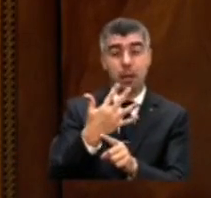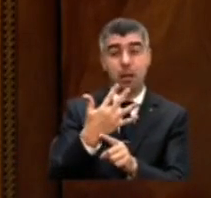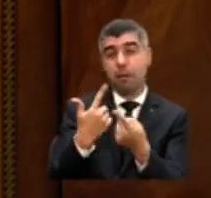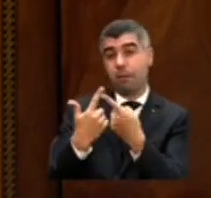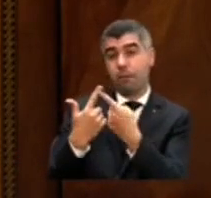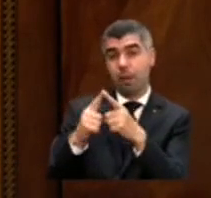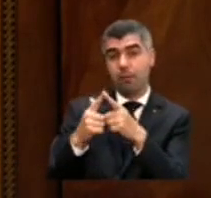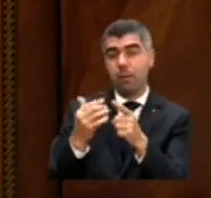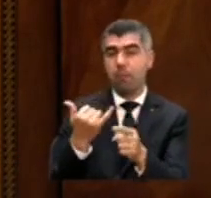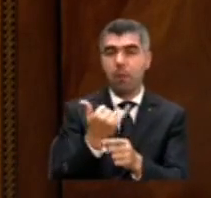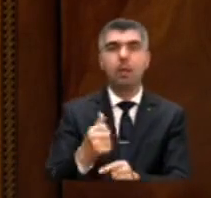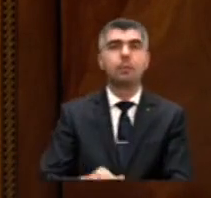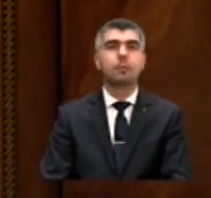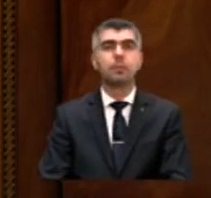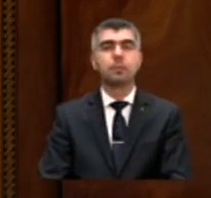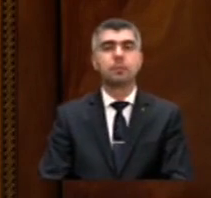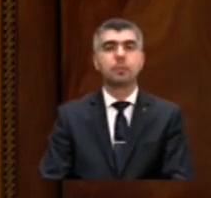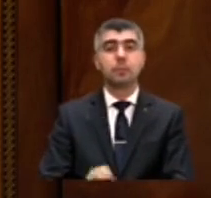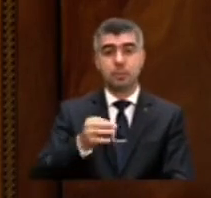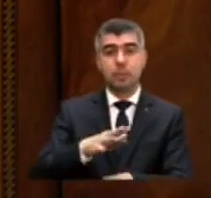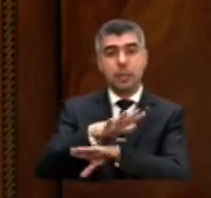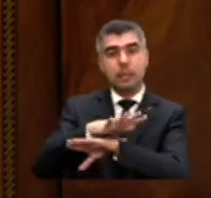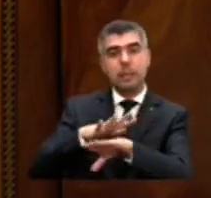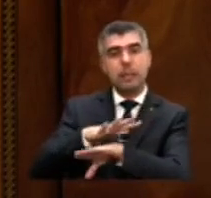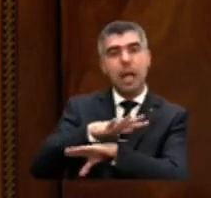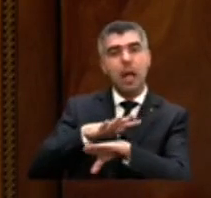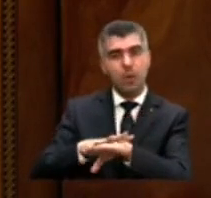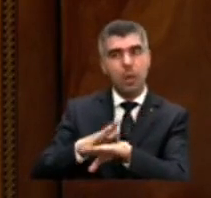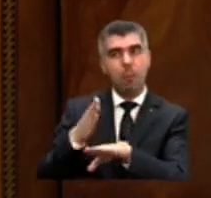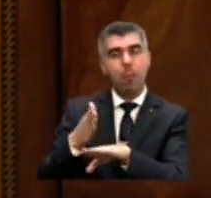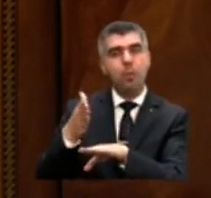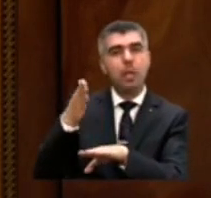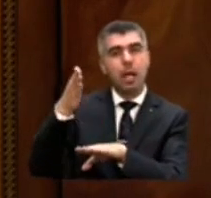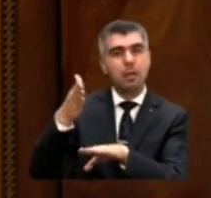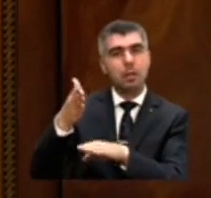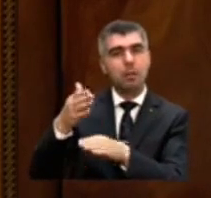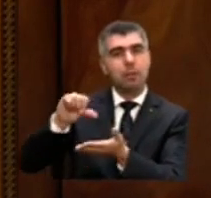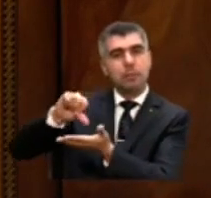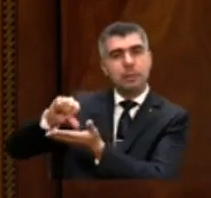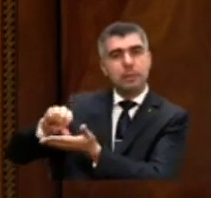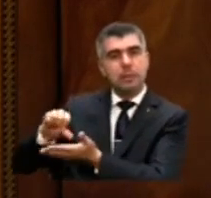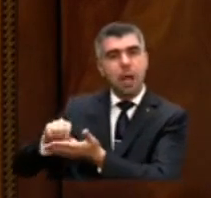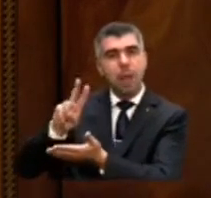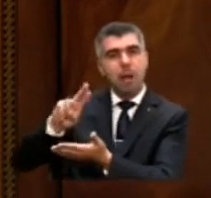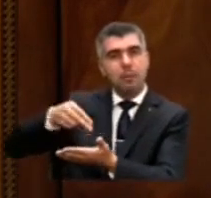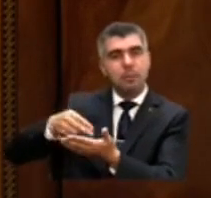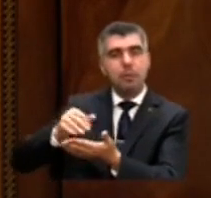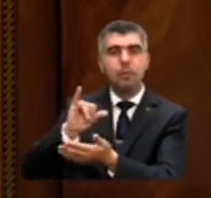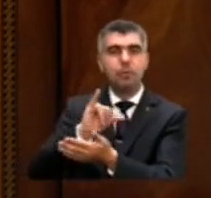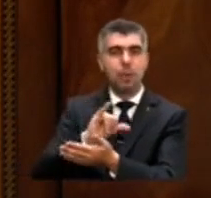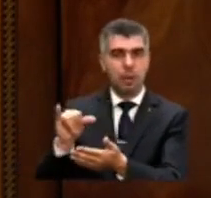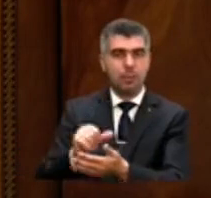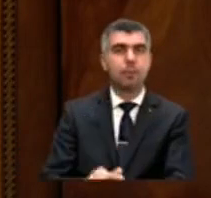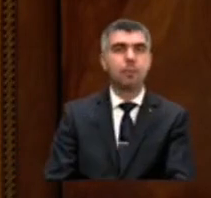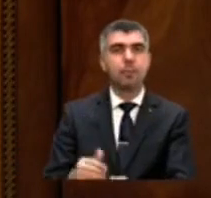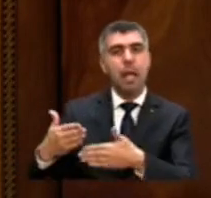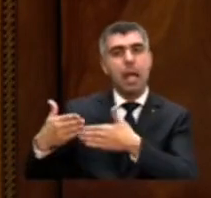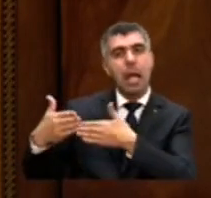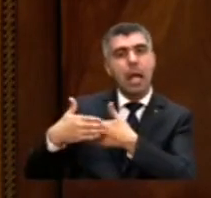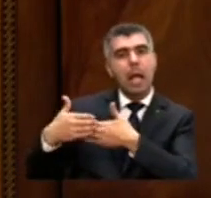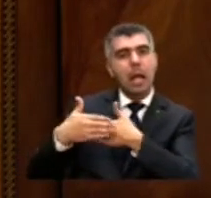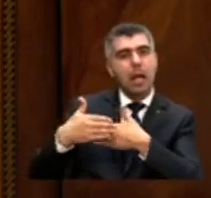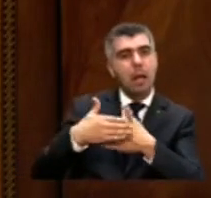5 محاور رئيسية: تفعيل الجهوية المتقدمة واللا تمركز الإداري. ثانياً، تقريب وتحديث الجهاز